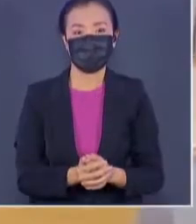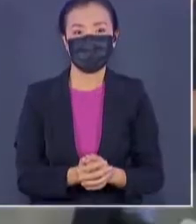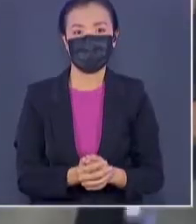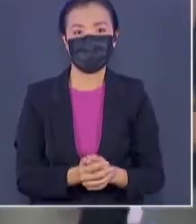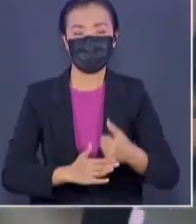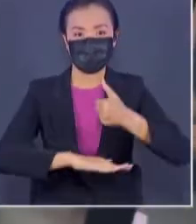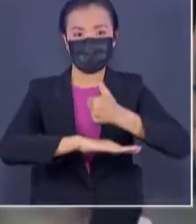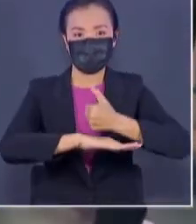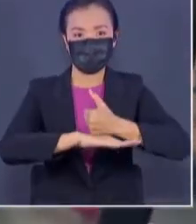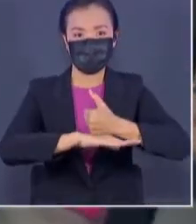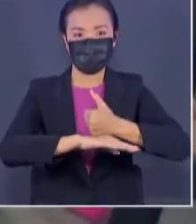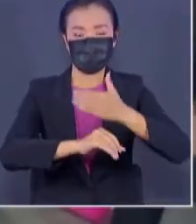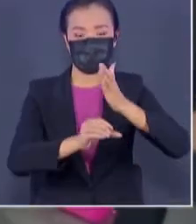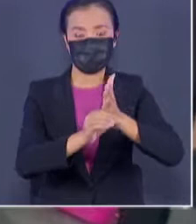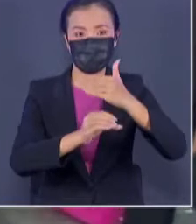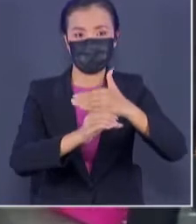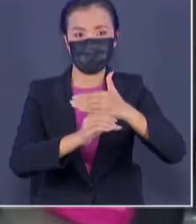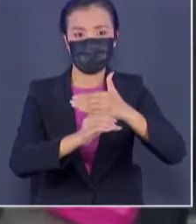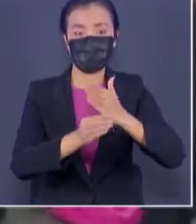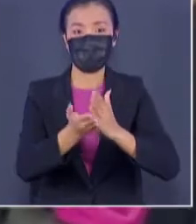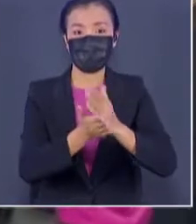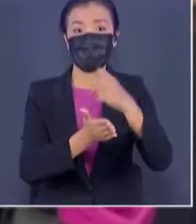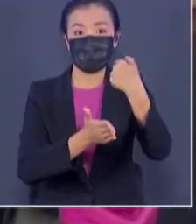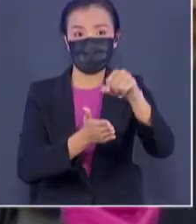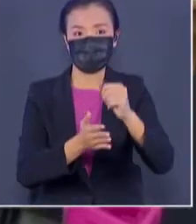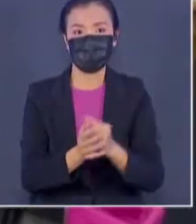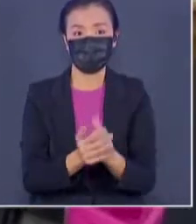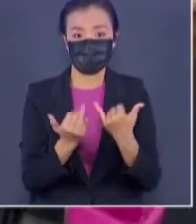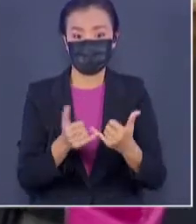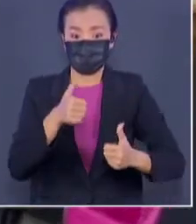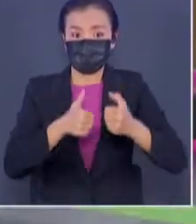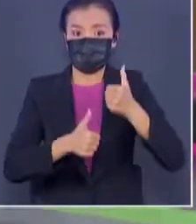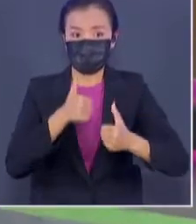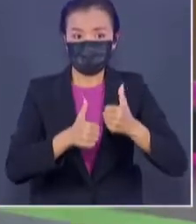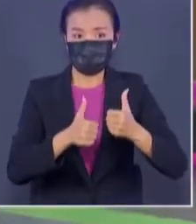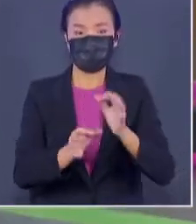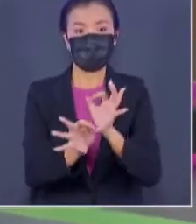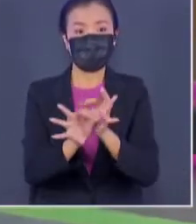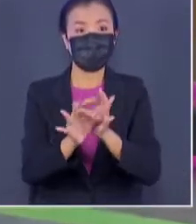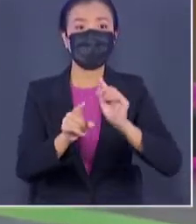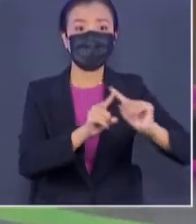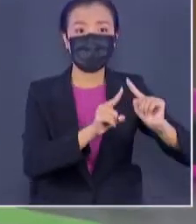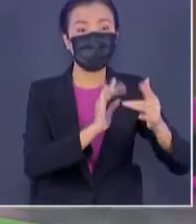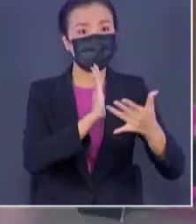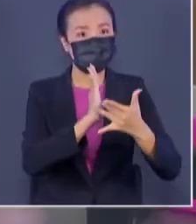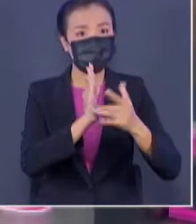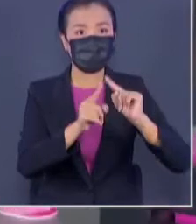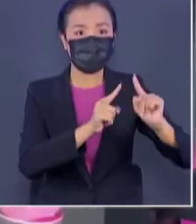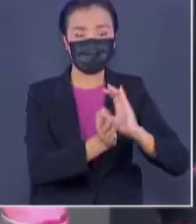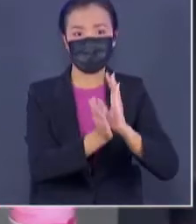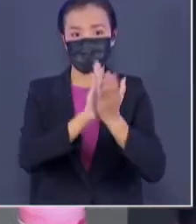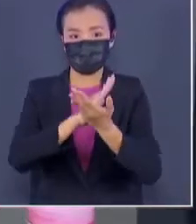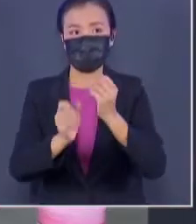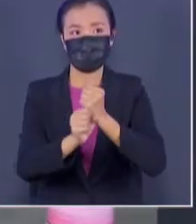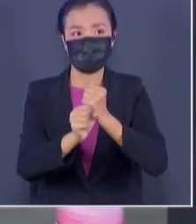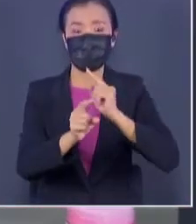รณ์ผู้อำนวยการธนาคารออมสินภาค10กล่าวว่าในยุคของการแข่งขันธนาคารต่างๆได้นำเทคโนโลยีเข้ามาปรับใช้ในการท